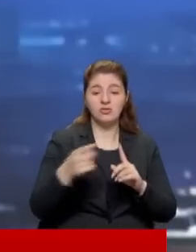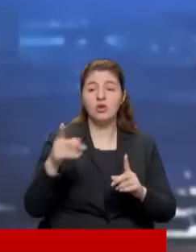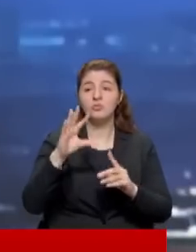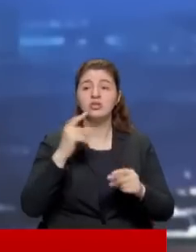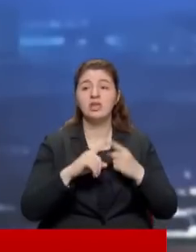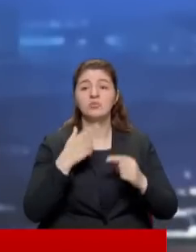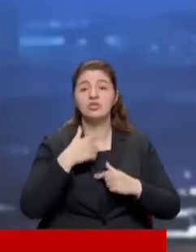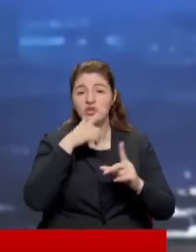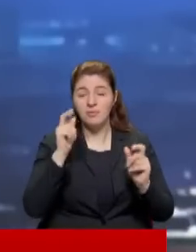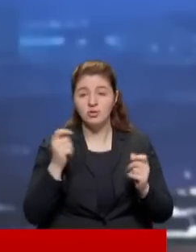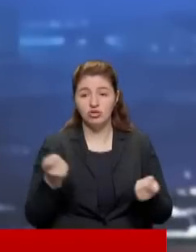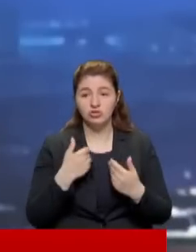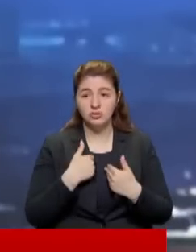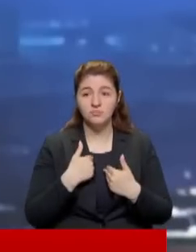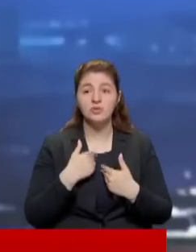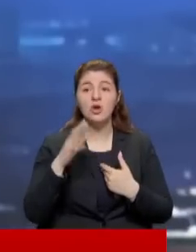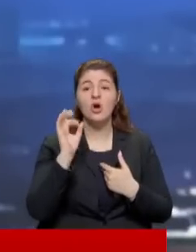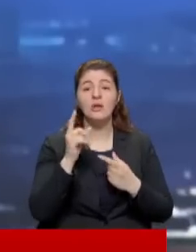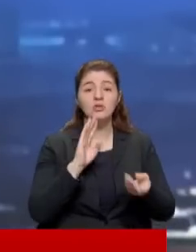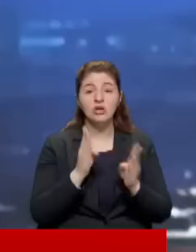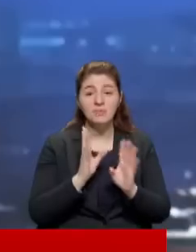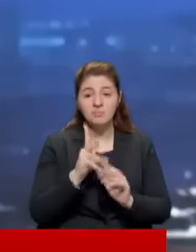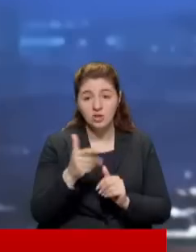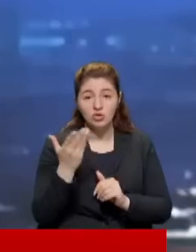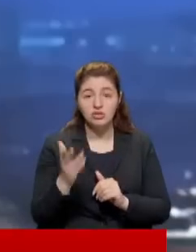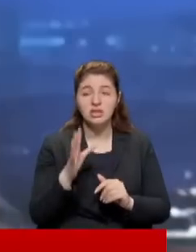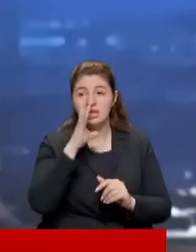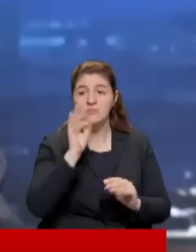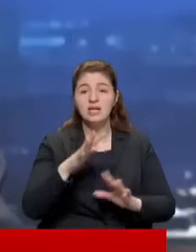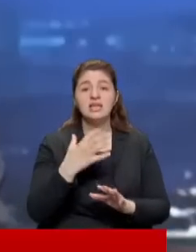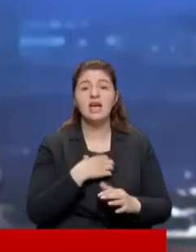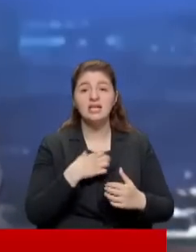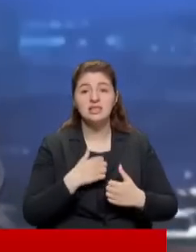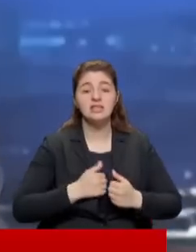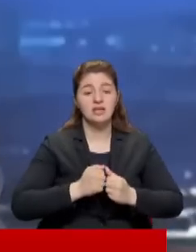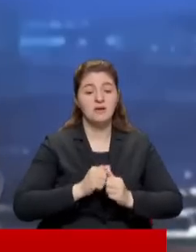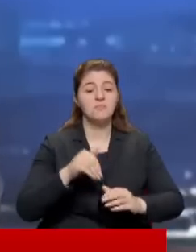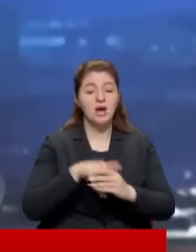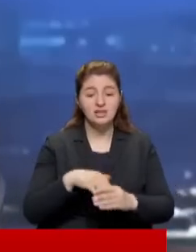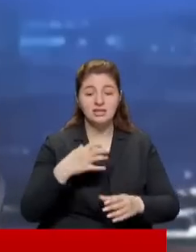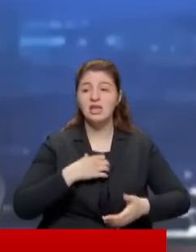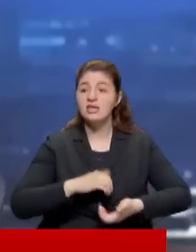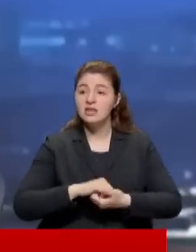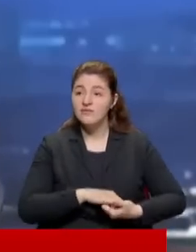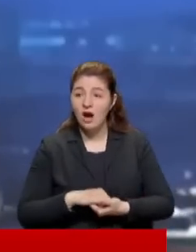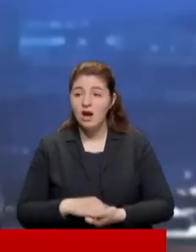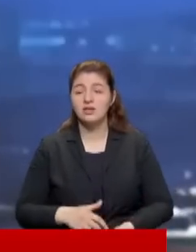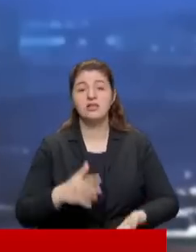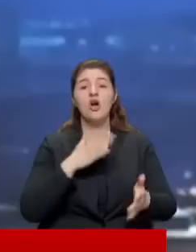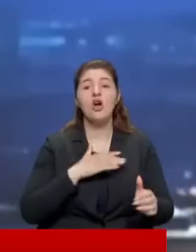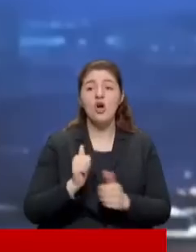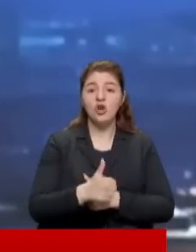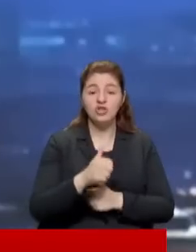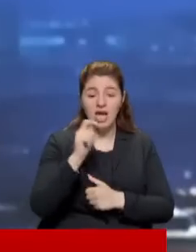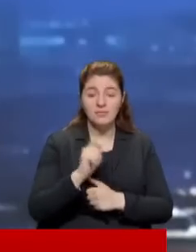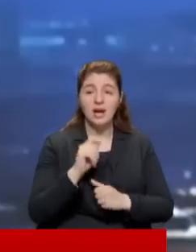çağrıyı yapmaya çalıştım. Öyle bir dönemden geçiyoruz ki kimsenin kendisini, partisini, kendi ittifakını